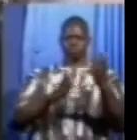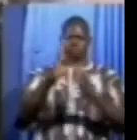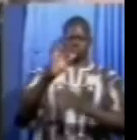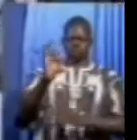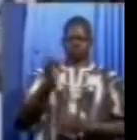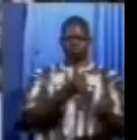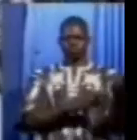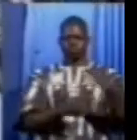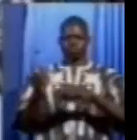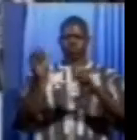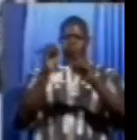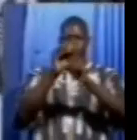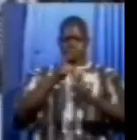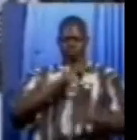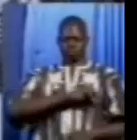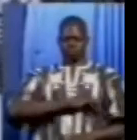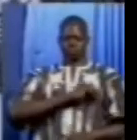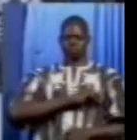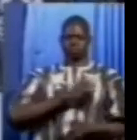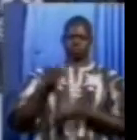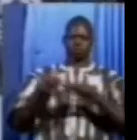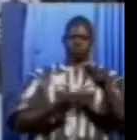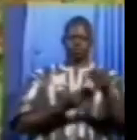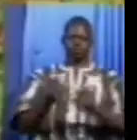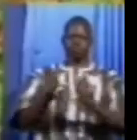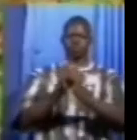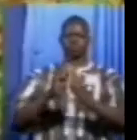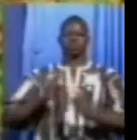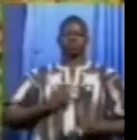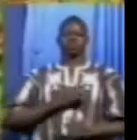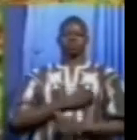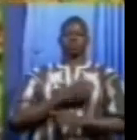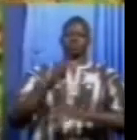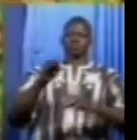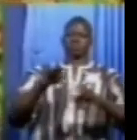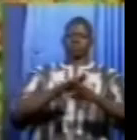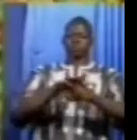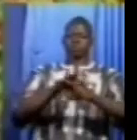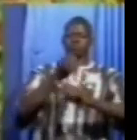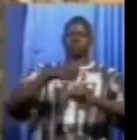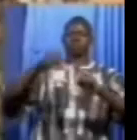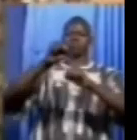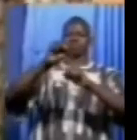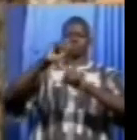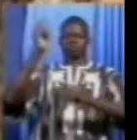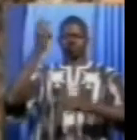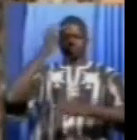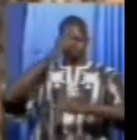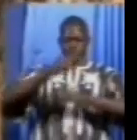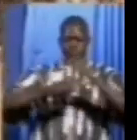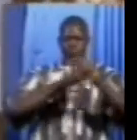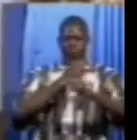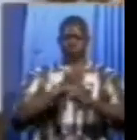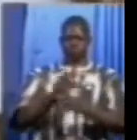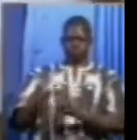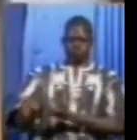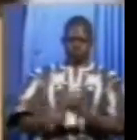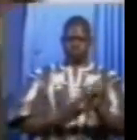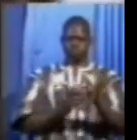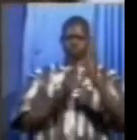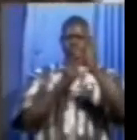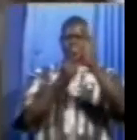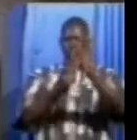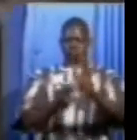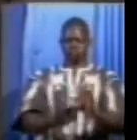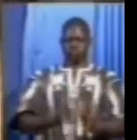à l'objet de la mission, échanger avec les militants sur la situation politique nationale d'une part et procéder à la présentation